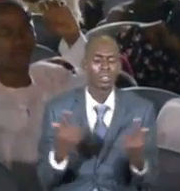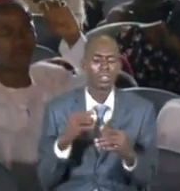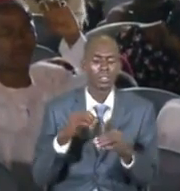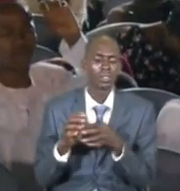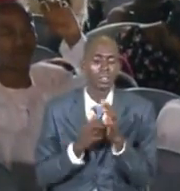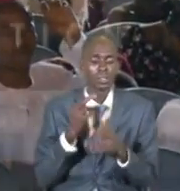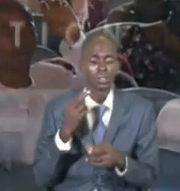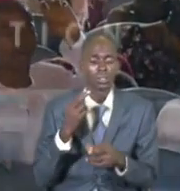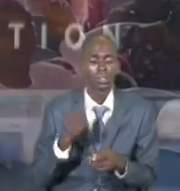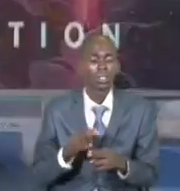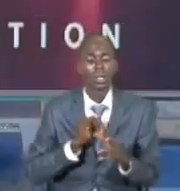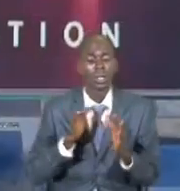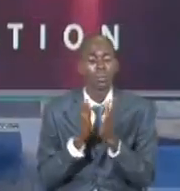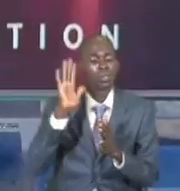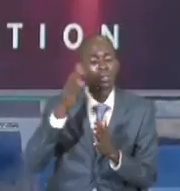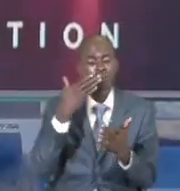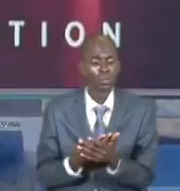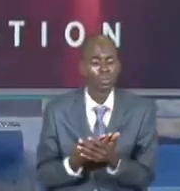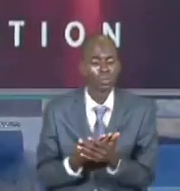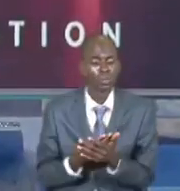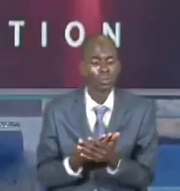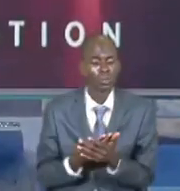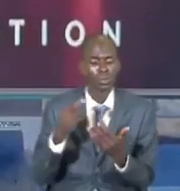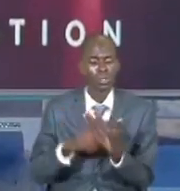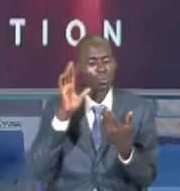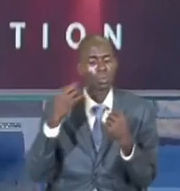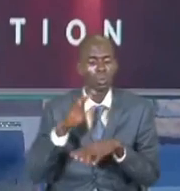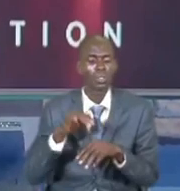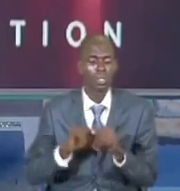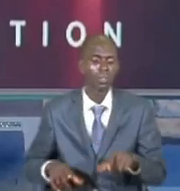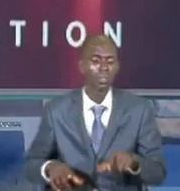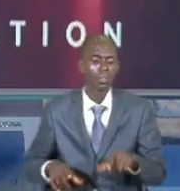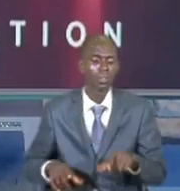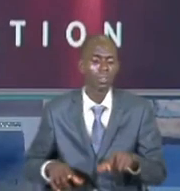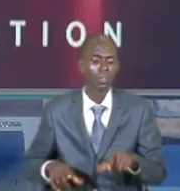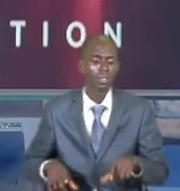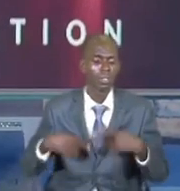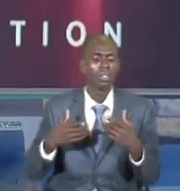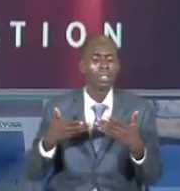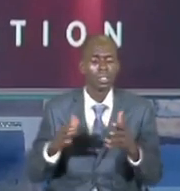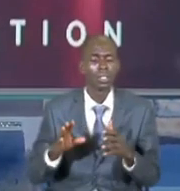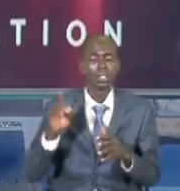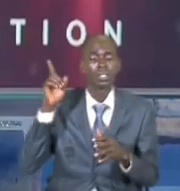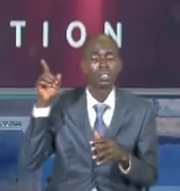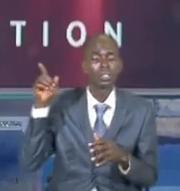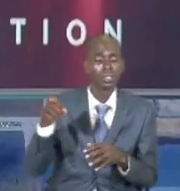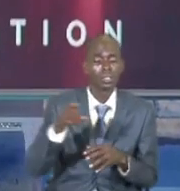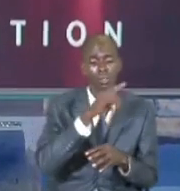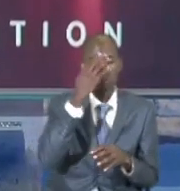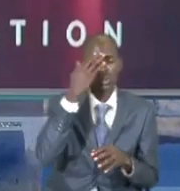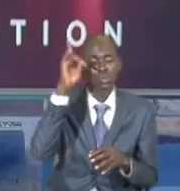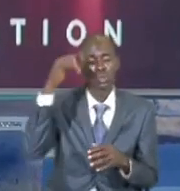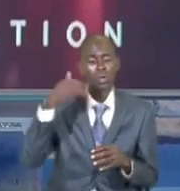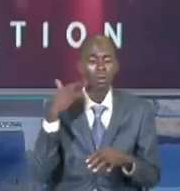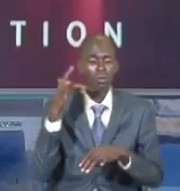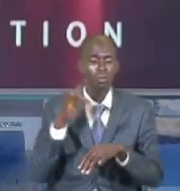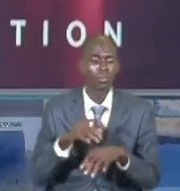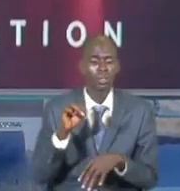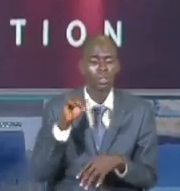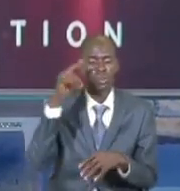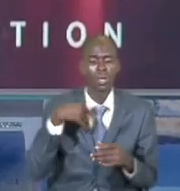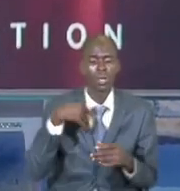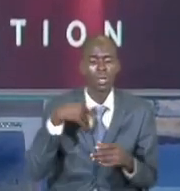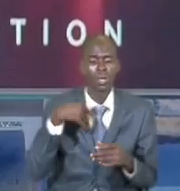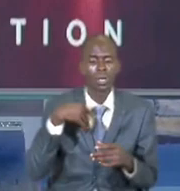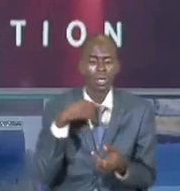gị ga-apụta na ndụ onye ọbụla, ka ha mara na gị onwe gị emetụla ha aka, na ịgbanweela ha, na imere ka ha bụrụ ndị a mụrụ